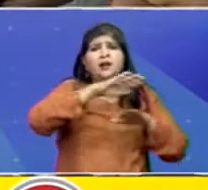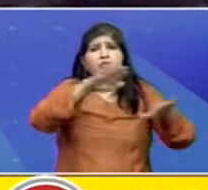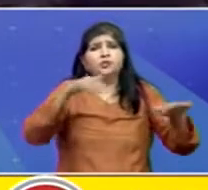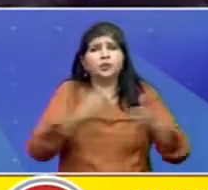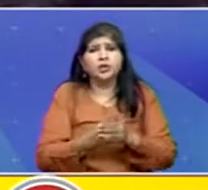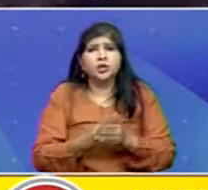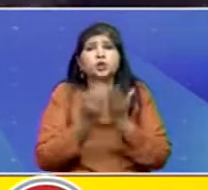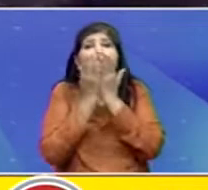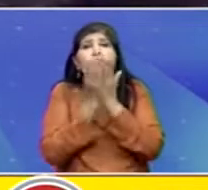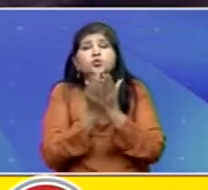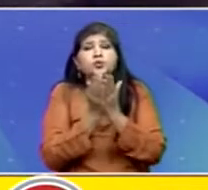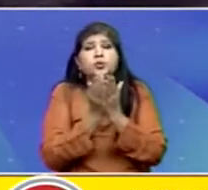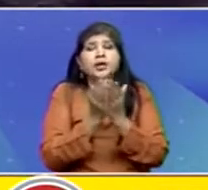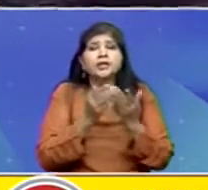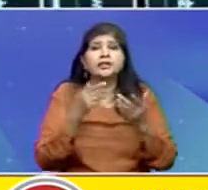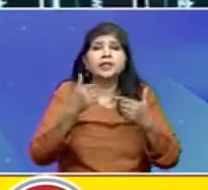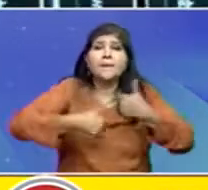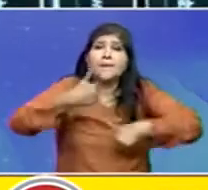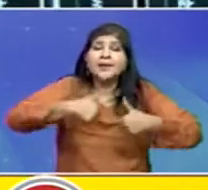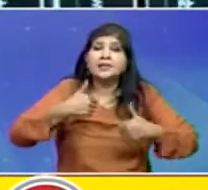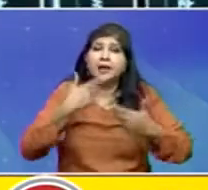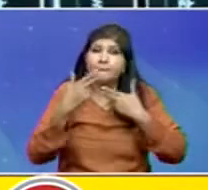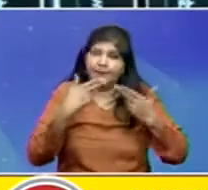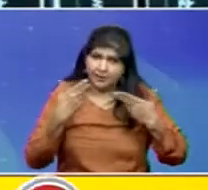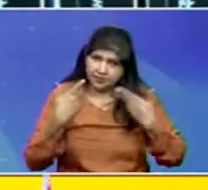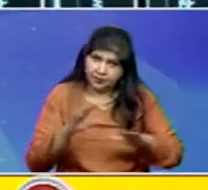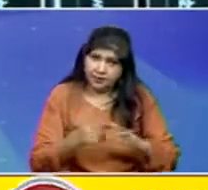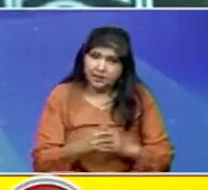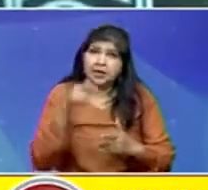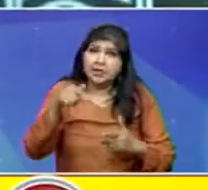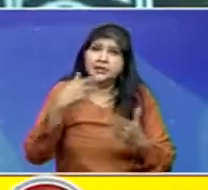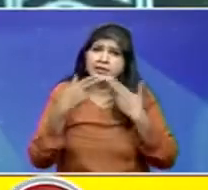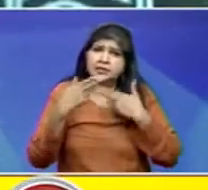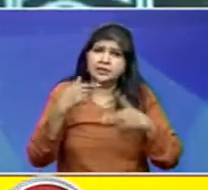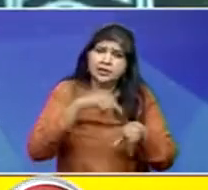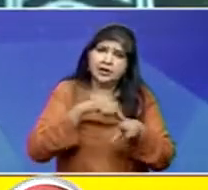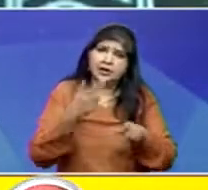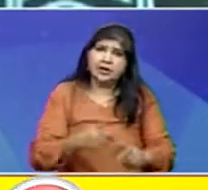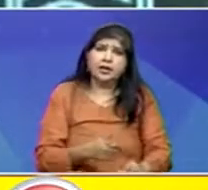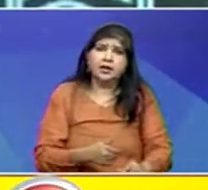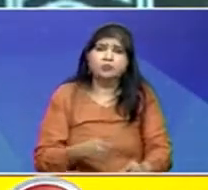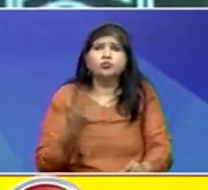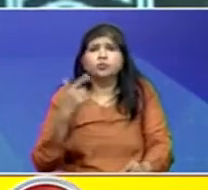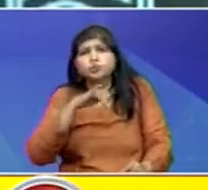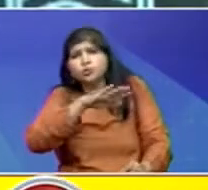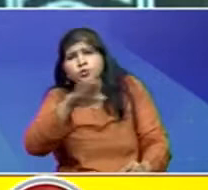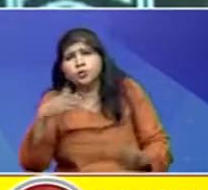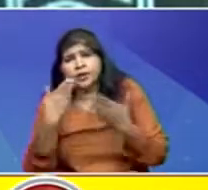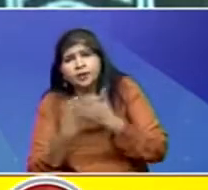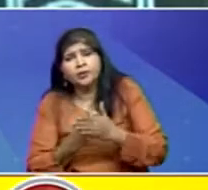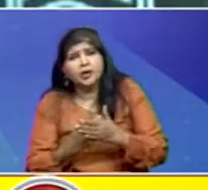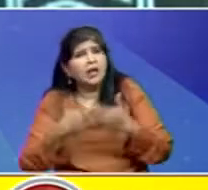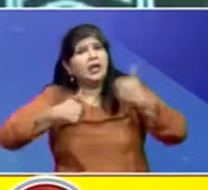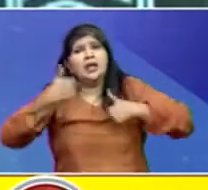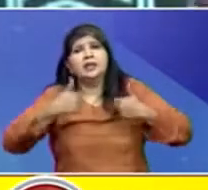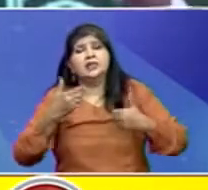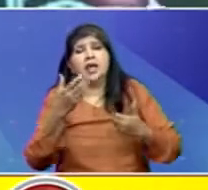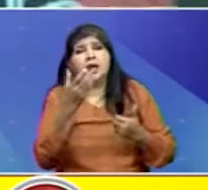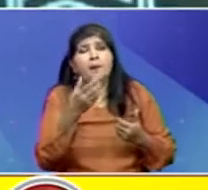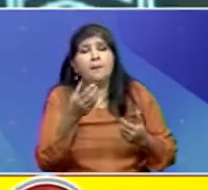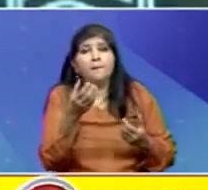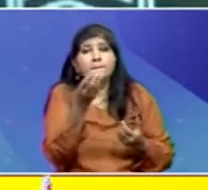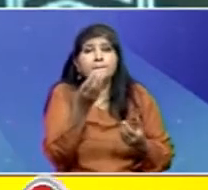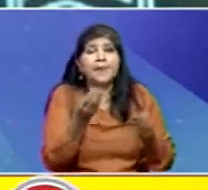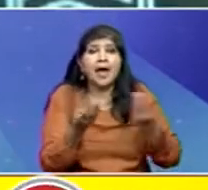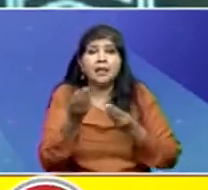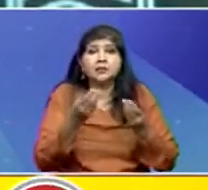स्टूडेंट से परिक्षा पर चर्चा की थी इस चर्चा और के दवरान को स्टूडेंट से कहा कि उन्हें एक्जाम में गणित से डर लगता